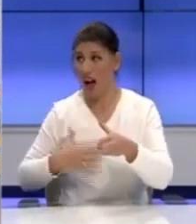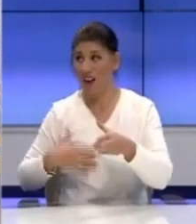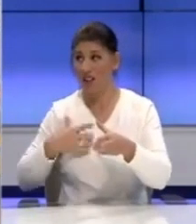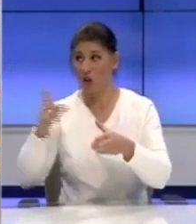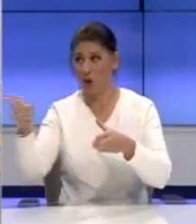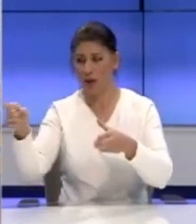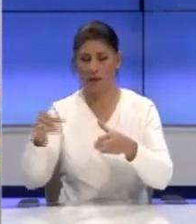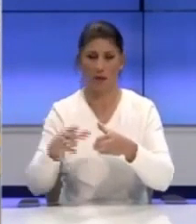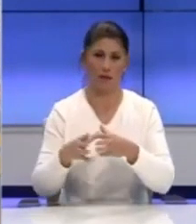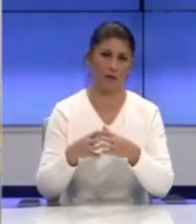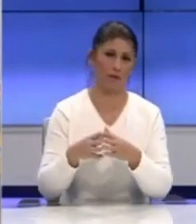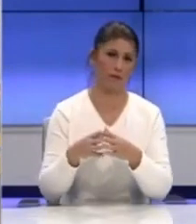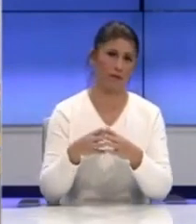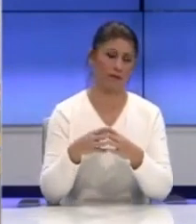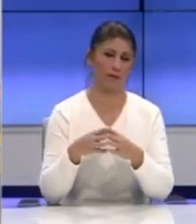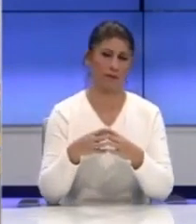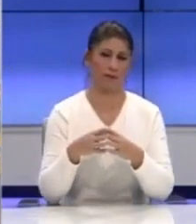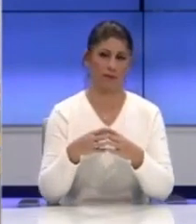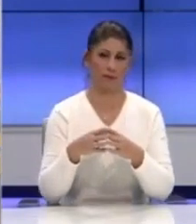Παρακαλώ, ησυχία.